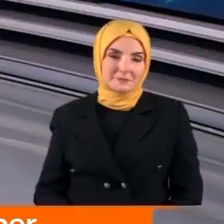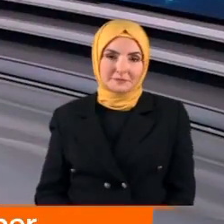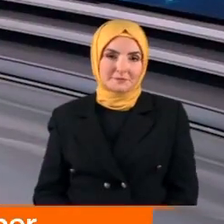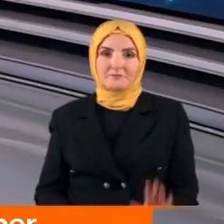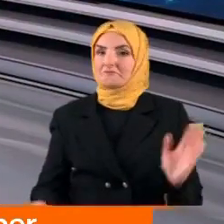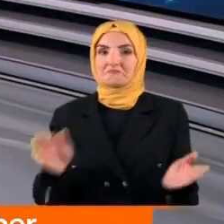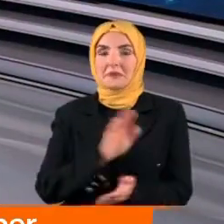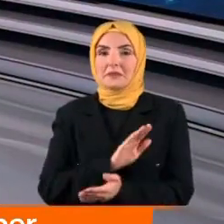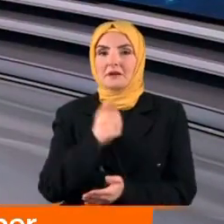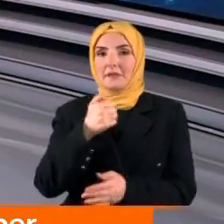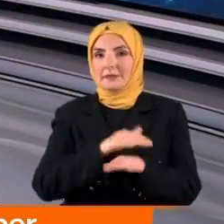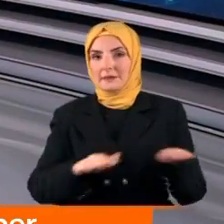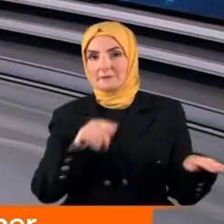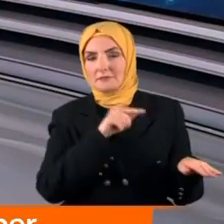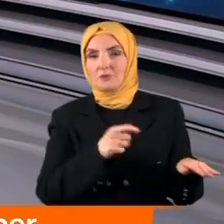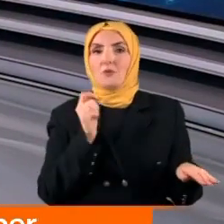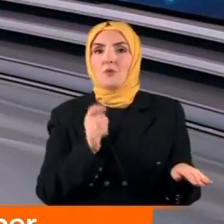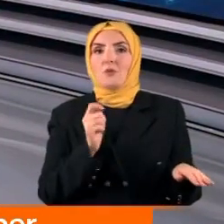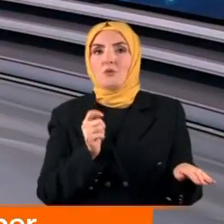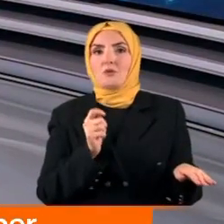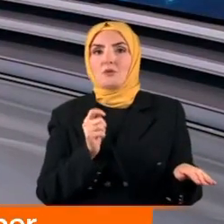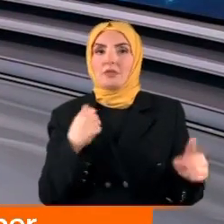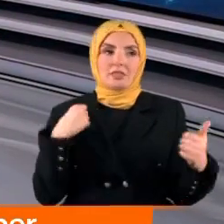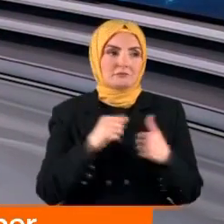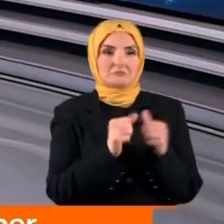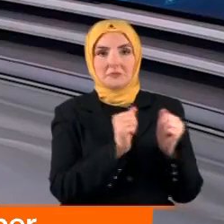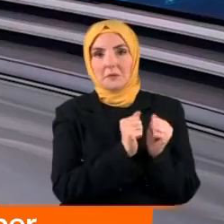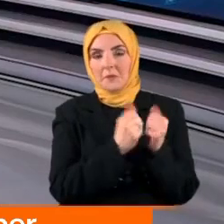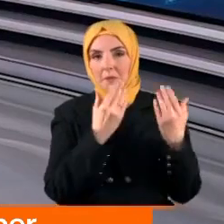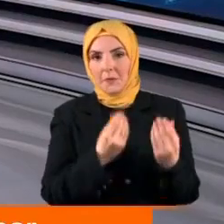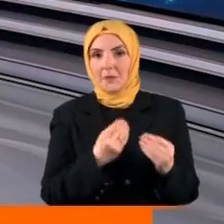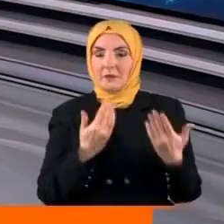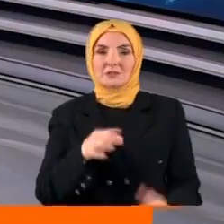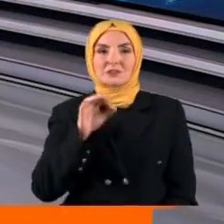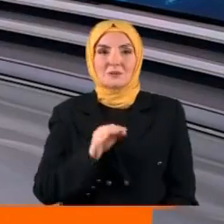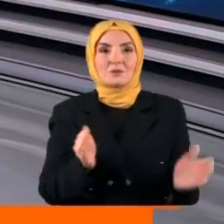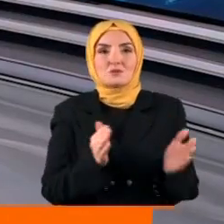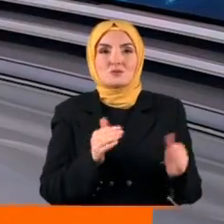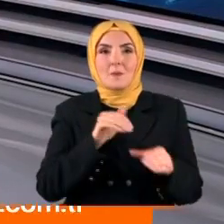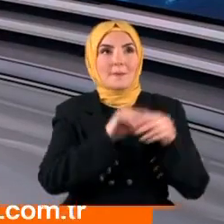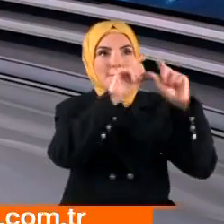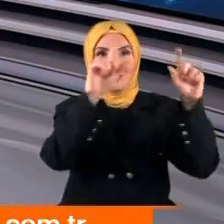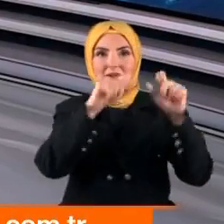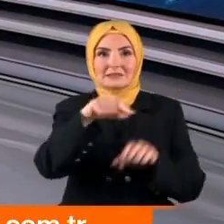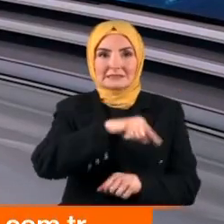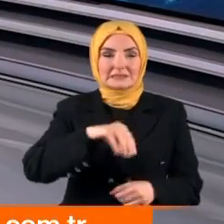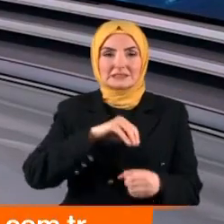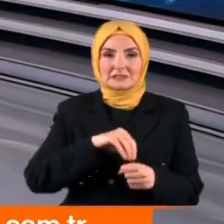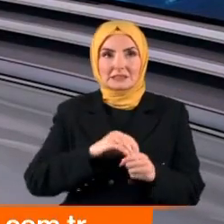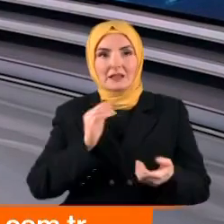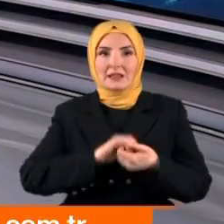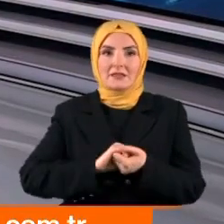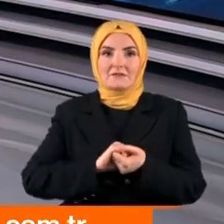Devrilen altılı masa zar zor toplandı ama bu kez de küçük partiler arasında ittifak formülleri tartışılıyor. Saadet Partisi Genel Başkanı